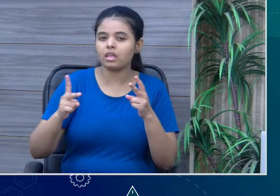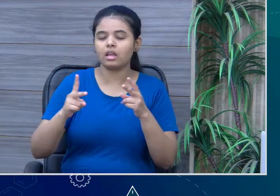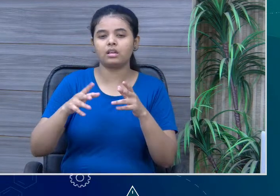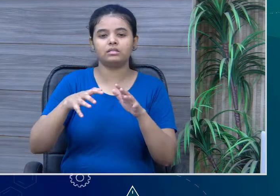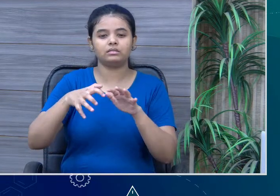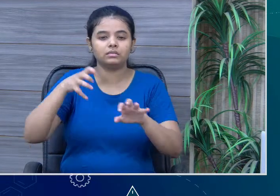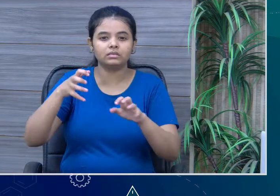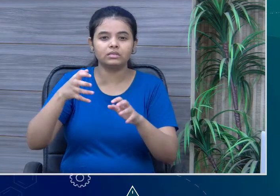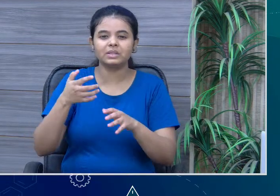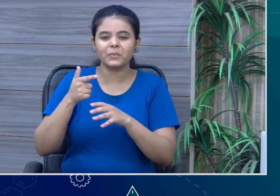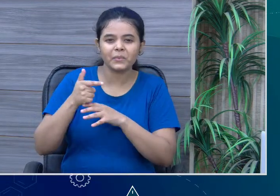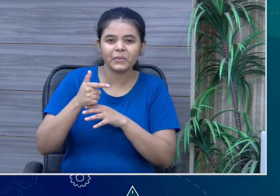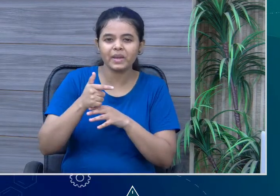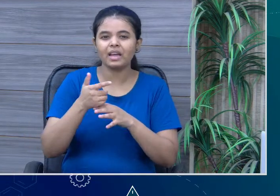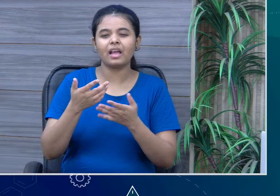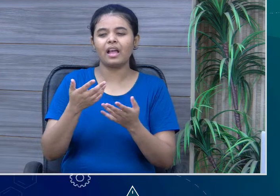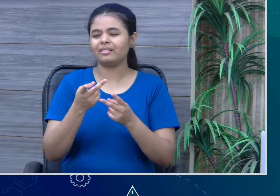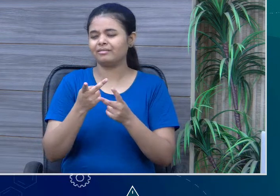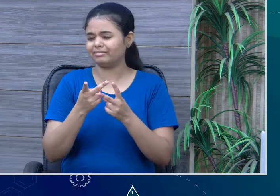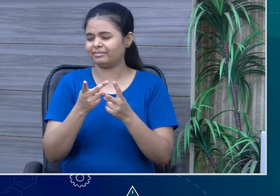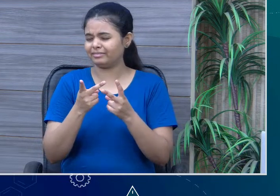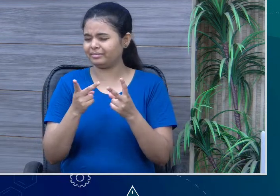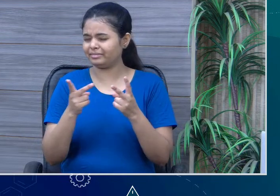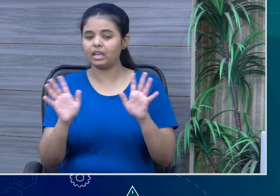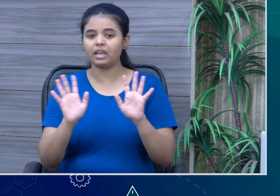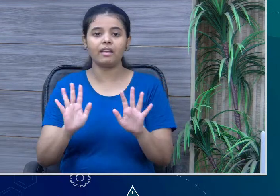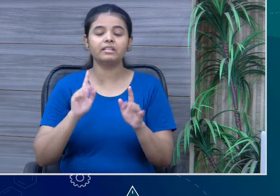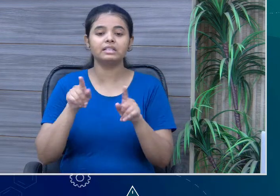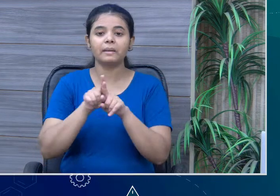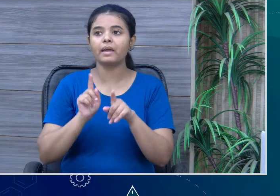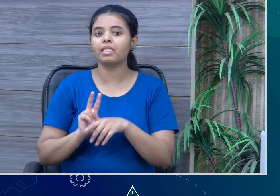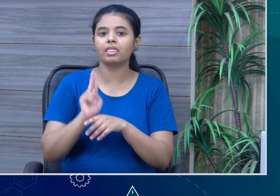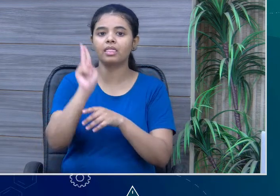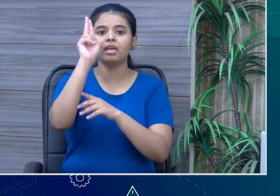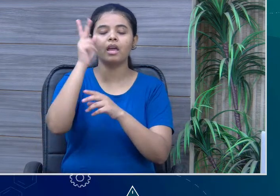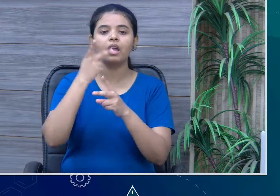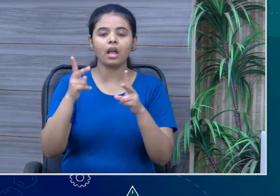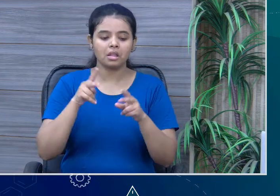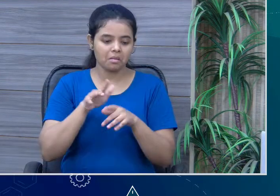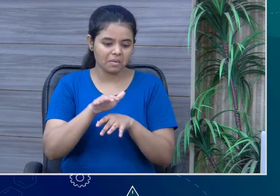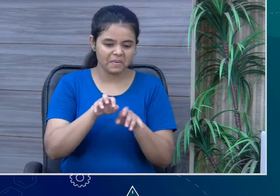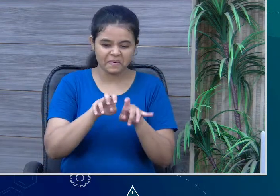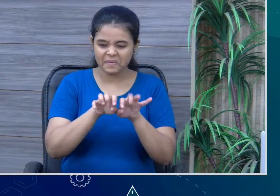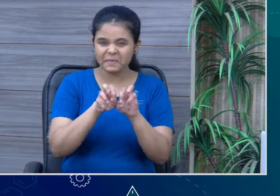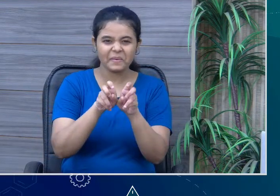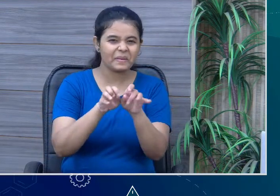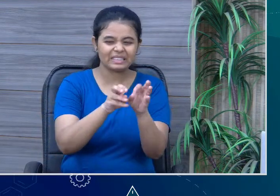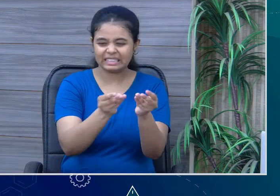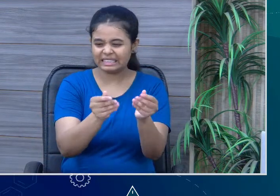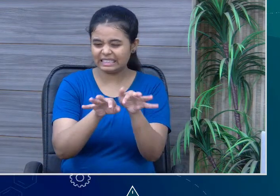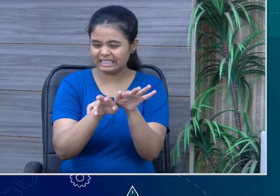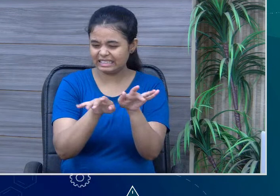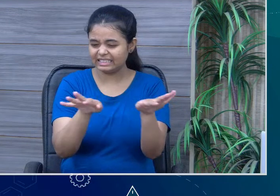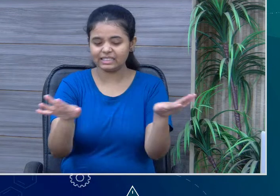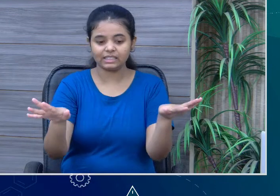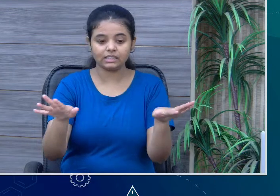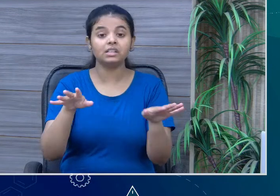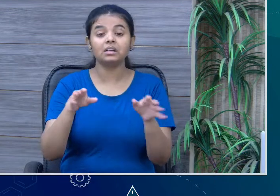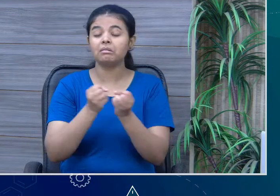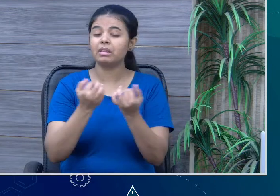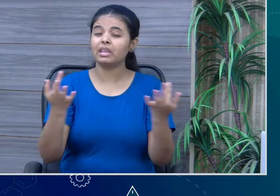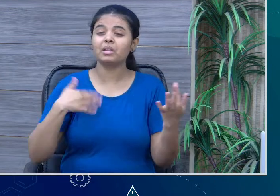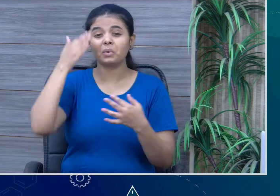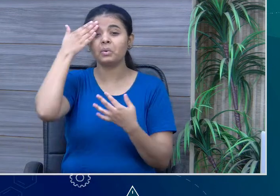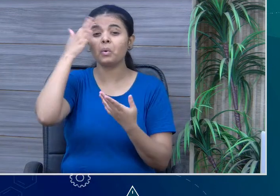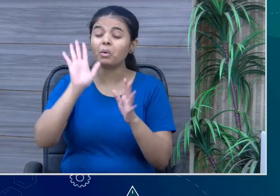बहुत dangerous हो सकते हैं. You never know about all the insects. There are so many species around. But yes, definitely when if they are